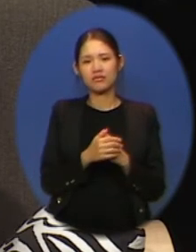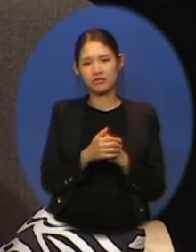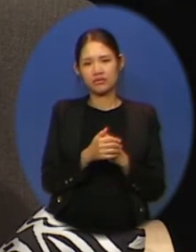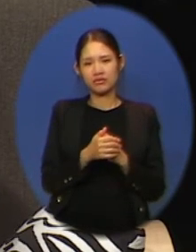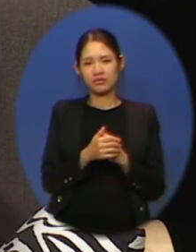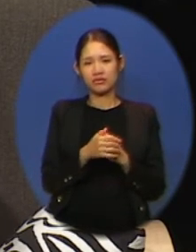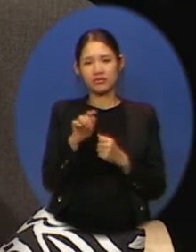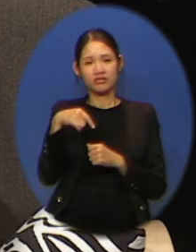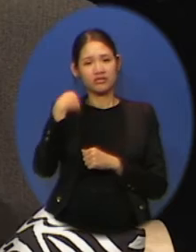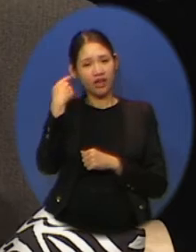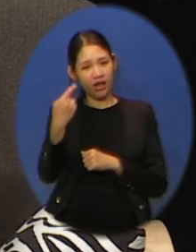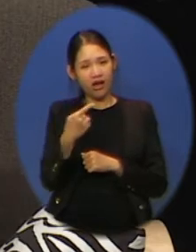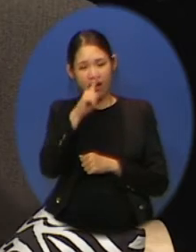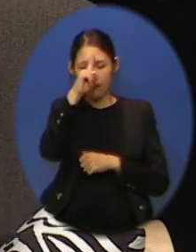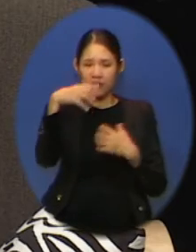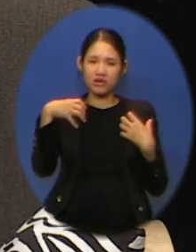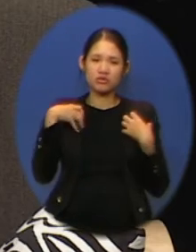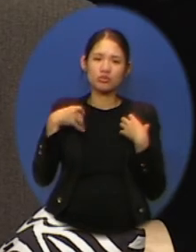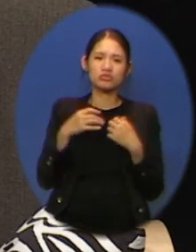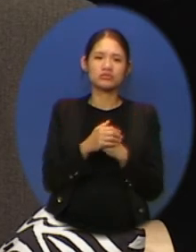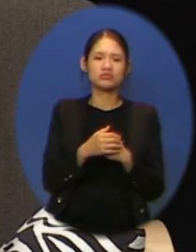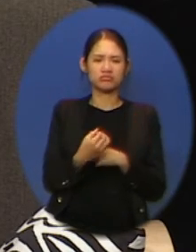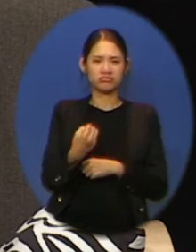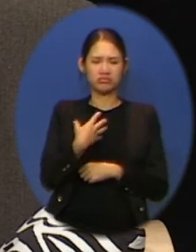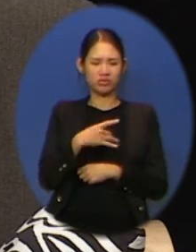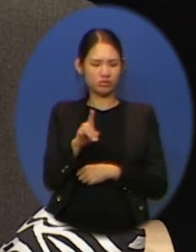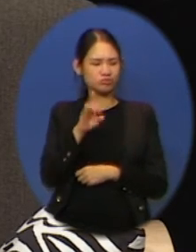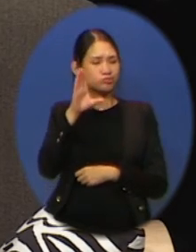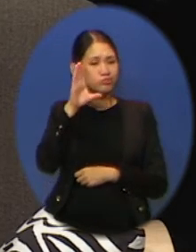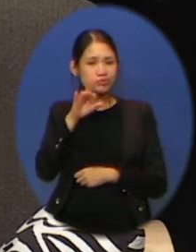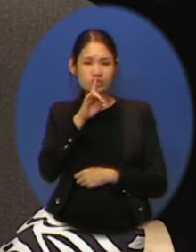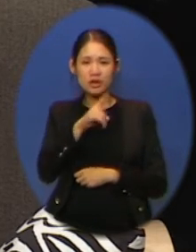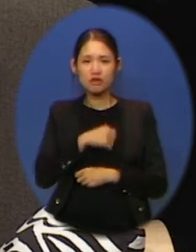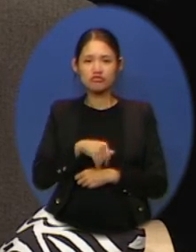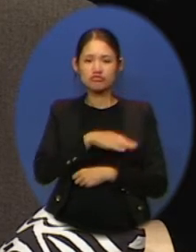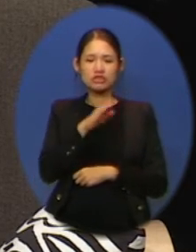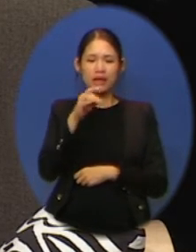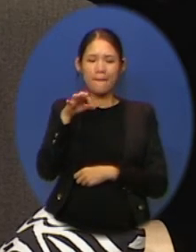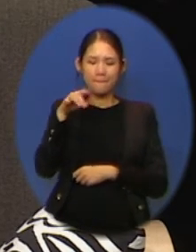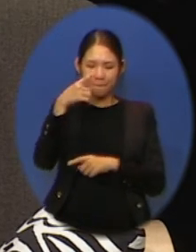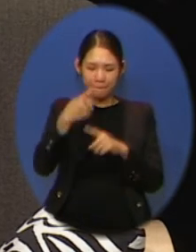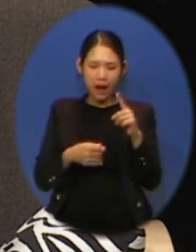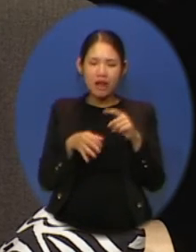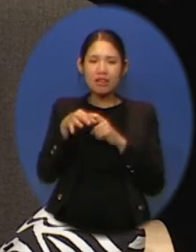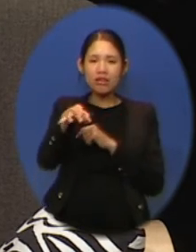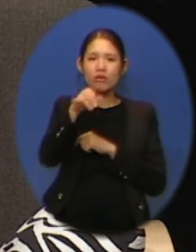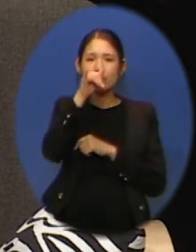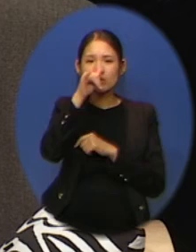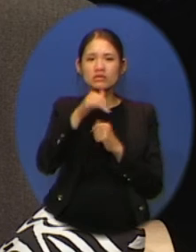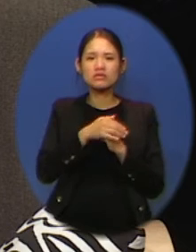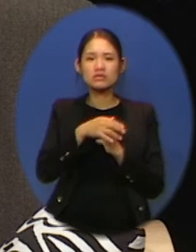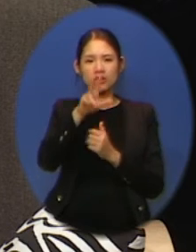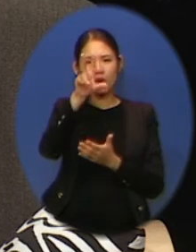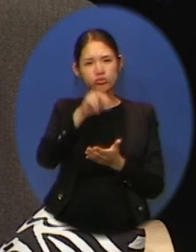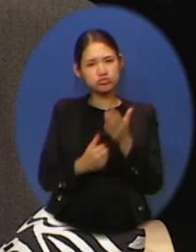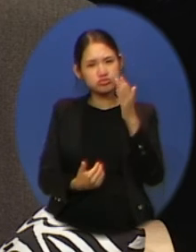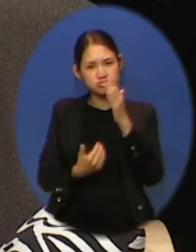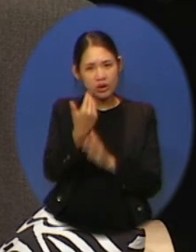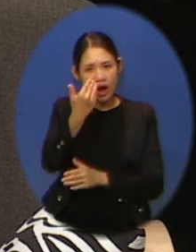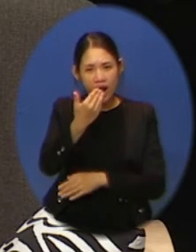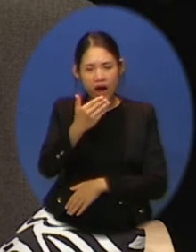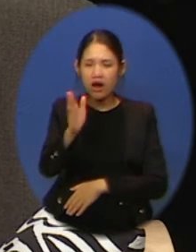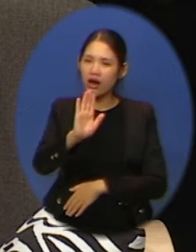날 당장 우리가 정부에서 무슨 소리냐 우리가 반 내고 있는데 예. 아유, 그게 이슈가 될 리가 없습니다.